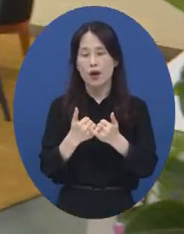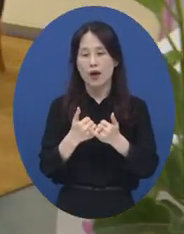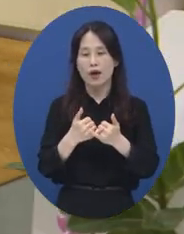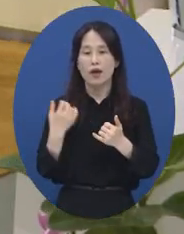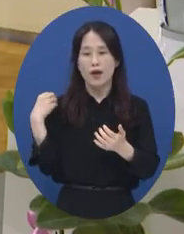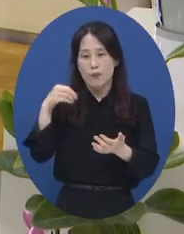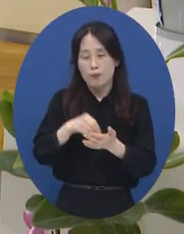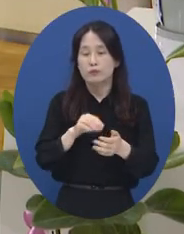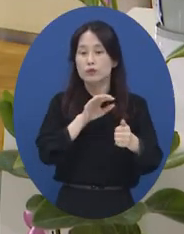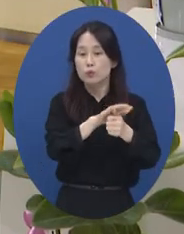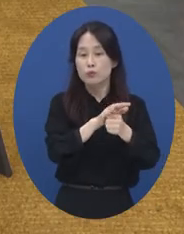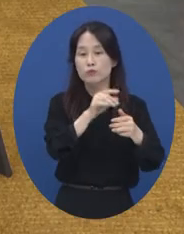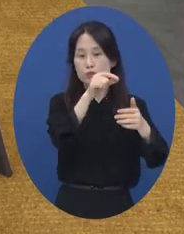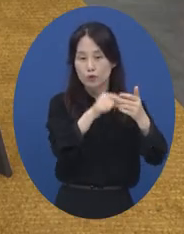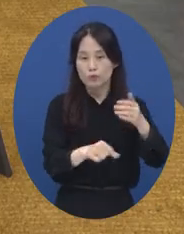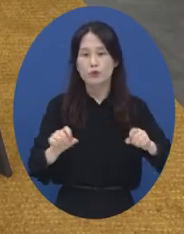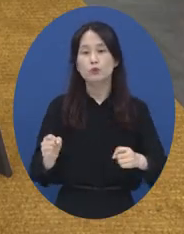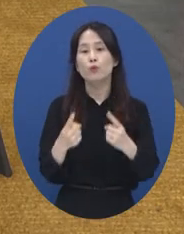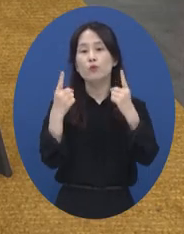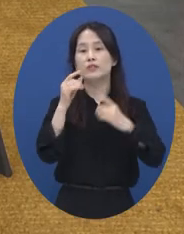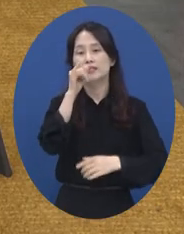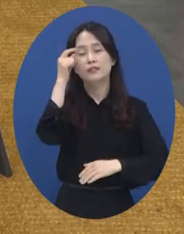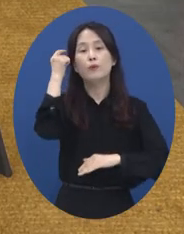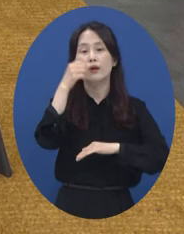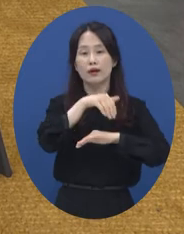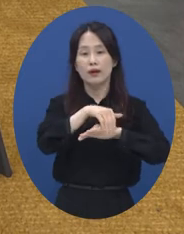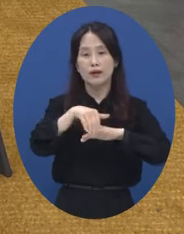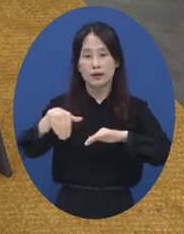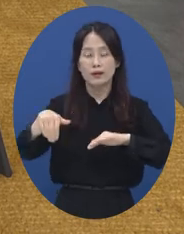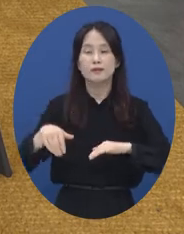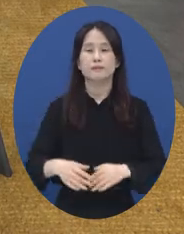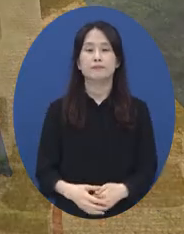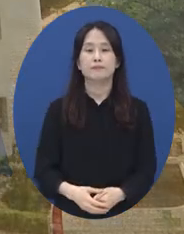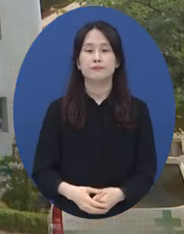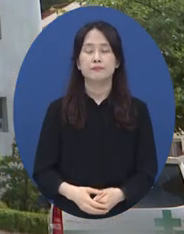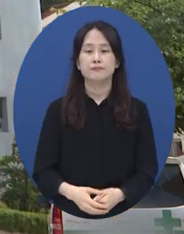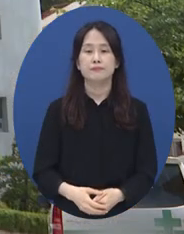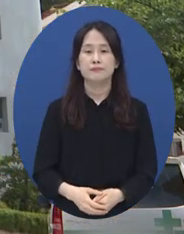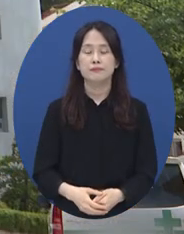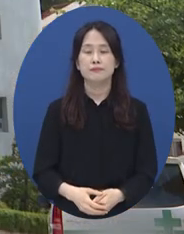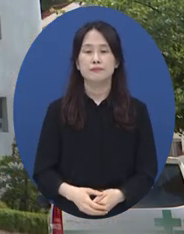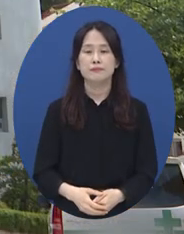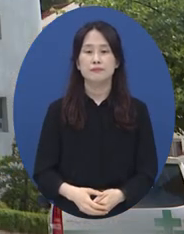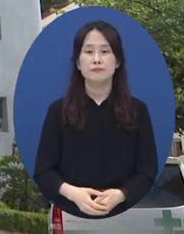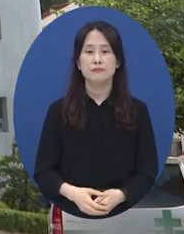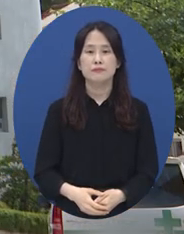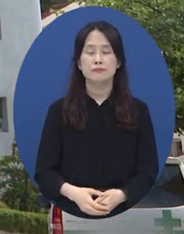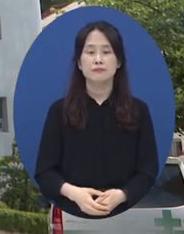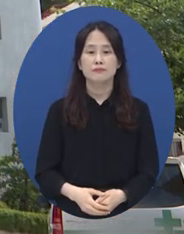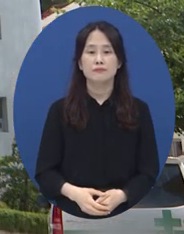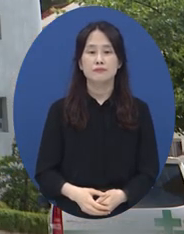회복 지원 프로그램도 병행 한다는 계획입니다 경기 gtv 구형 술입니다